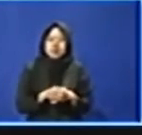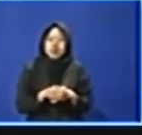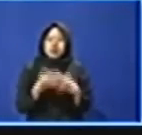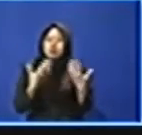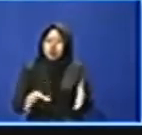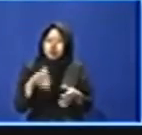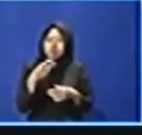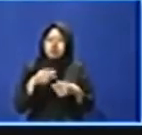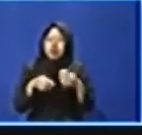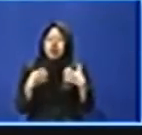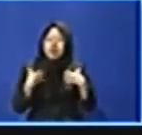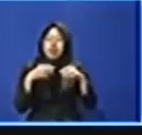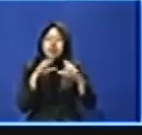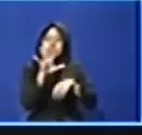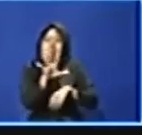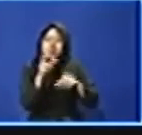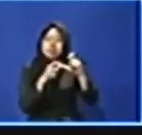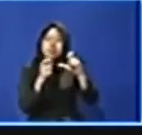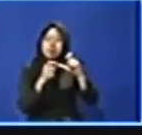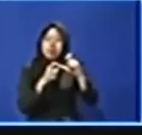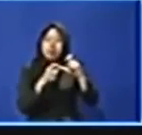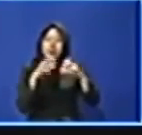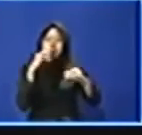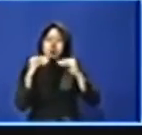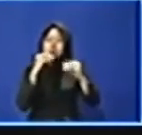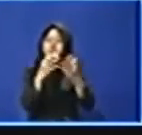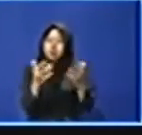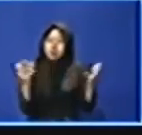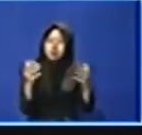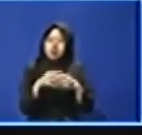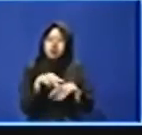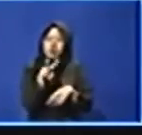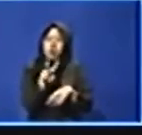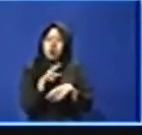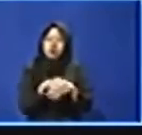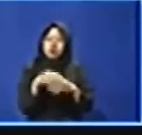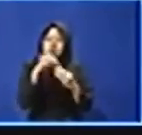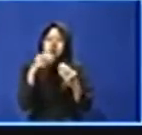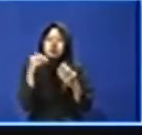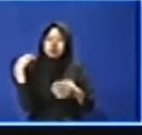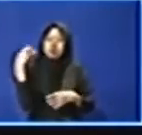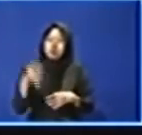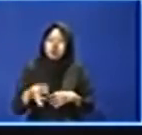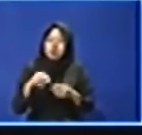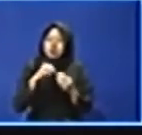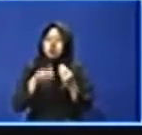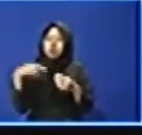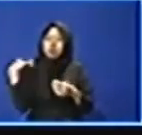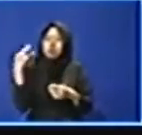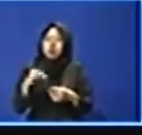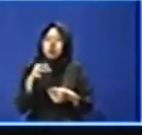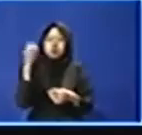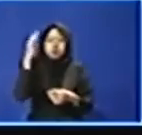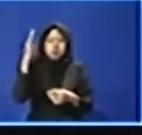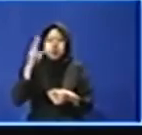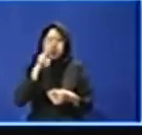sudah melalui ke limbah segne dalam debat publik putaran kedua pemilihan walikota dan wakil walikota Blitar 2012 Hai